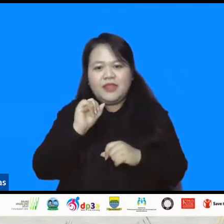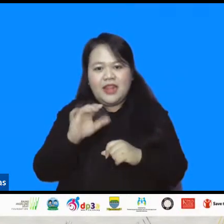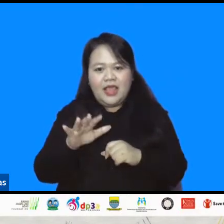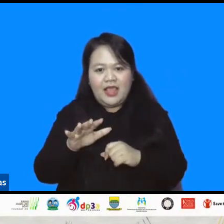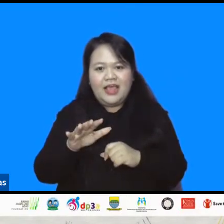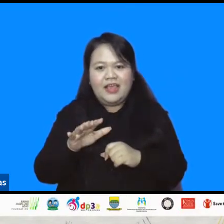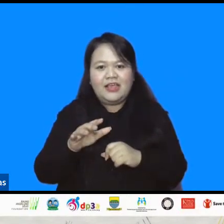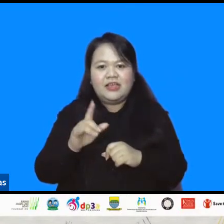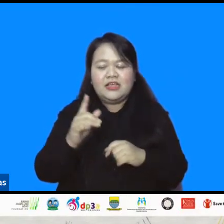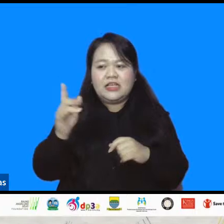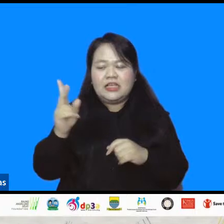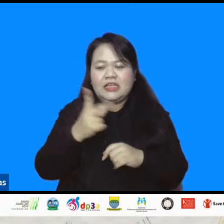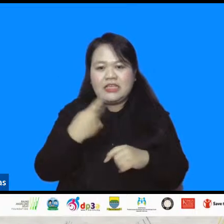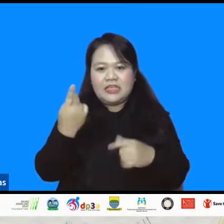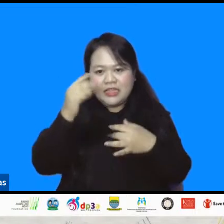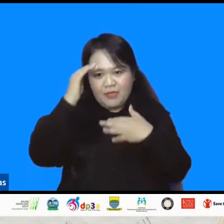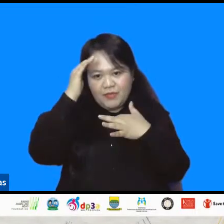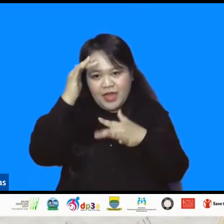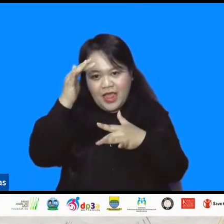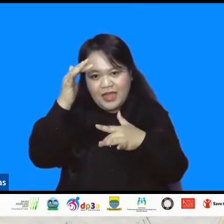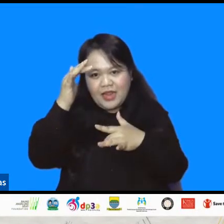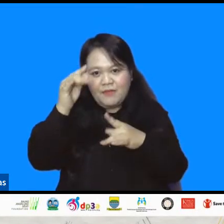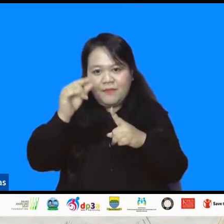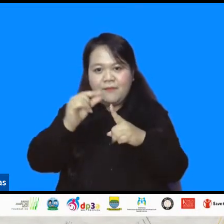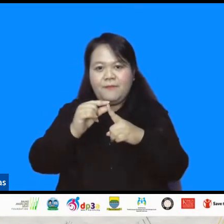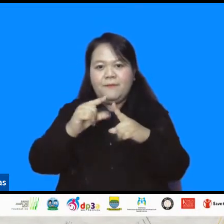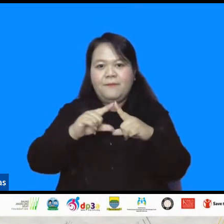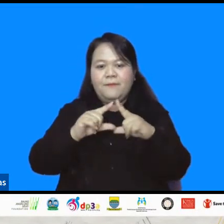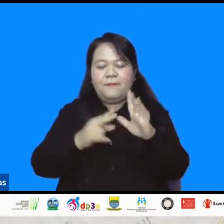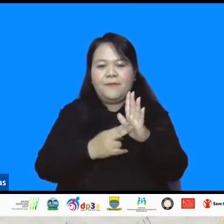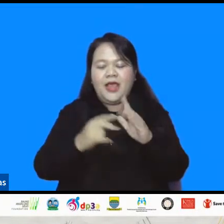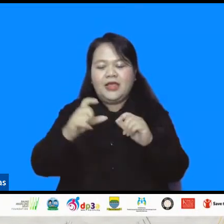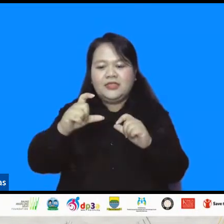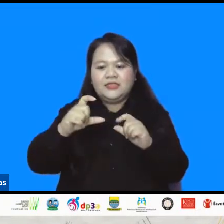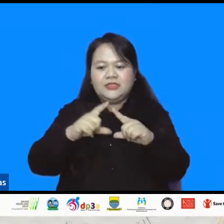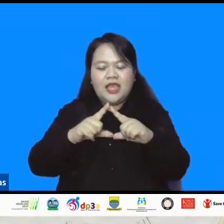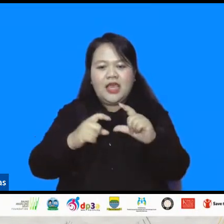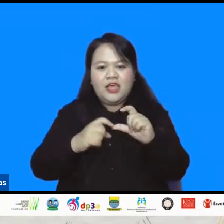Kan kita berharap mungkin nanti Pancasora itu bisa